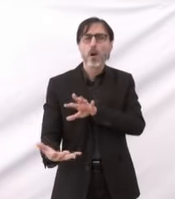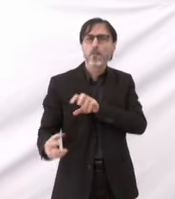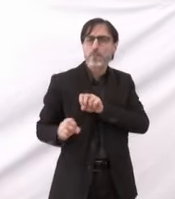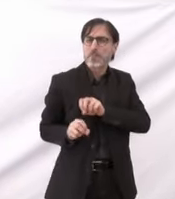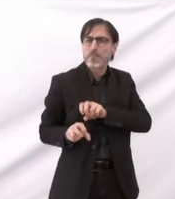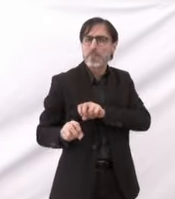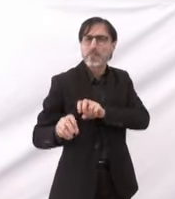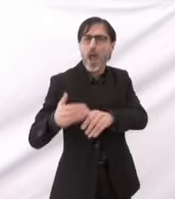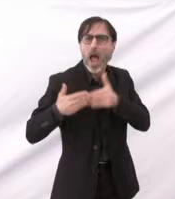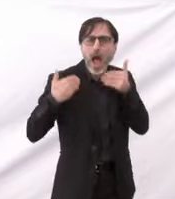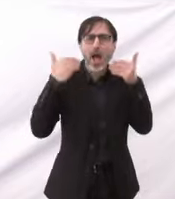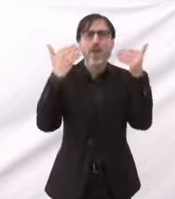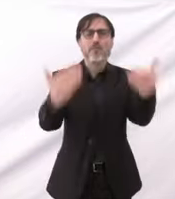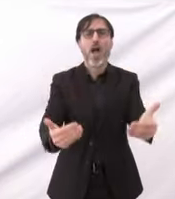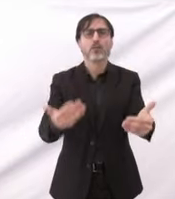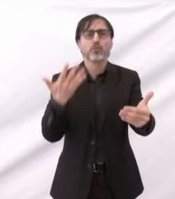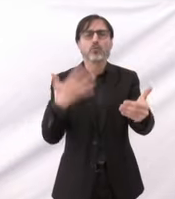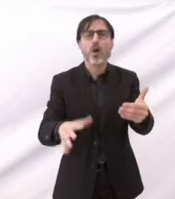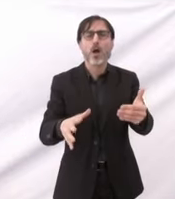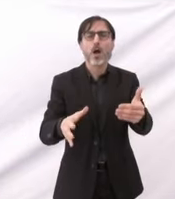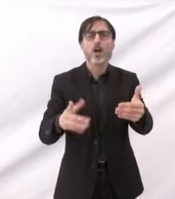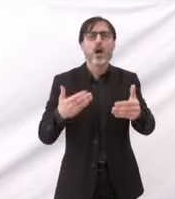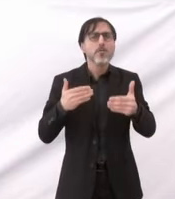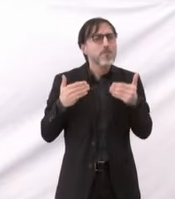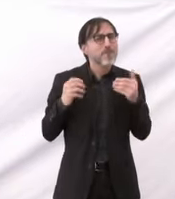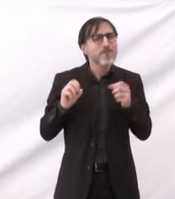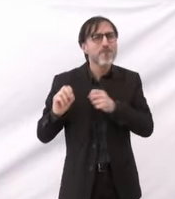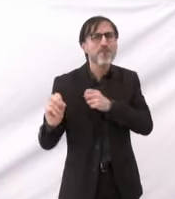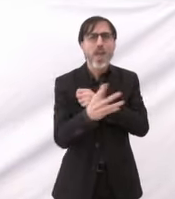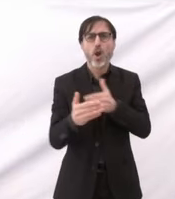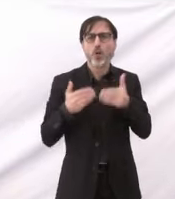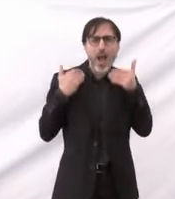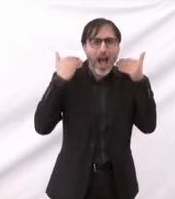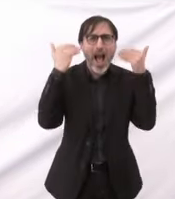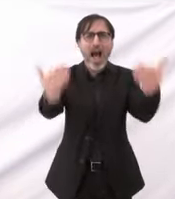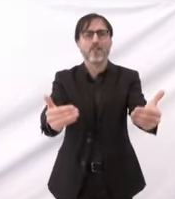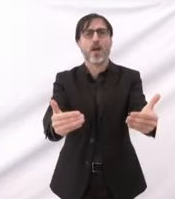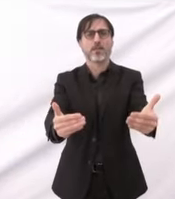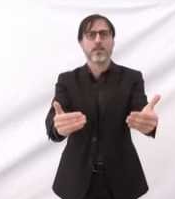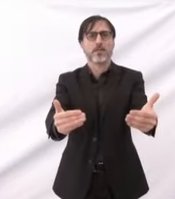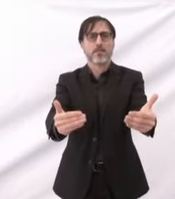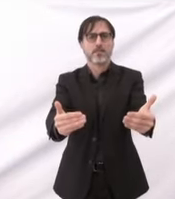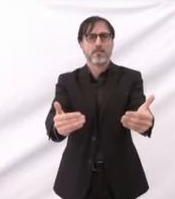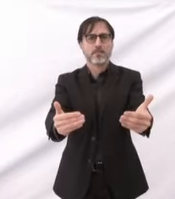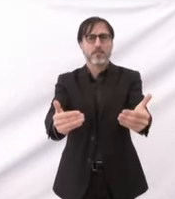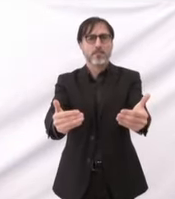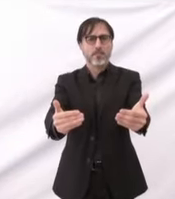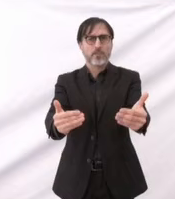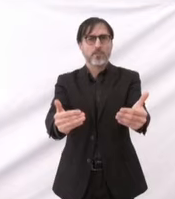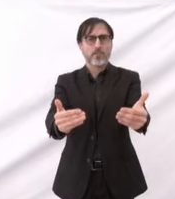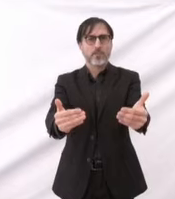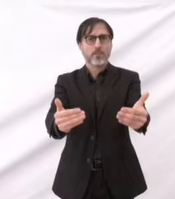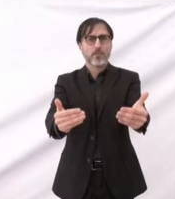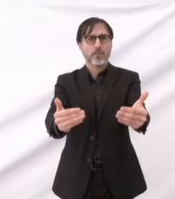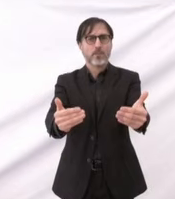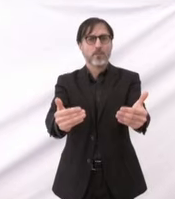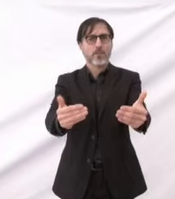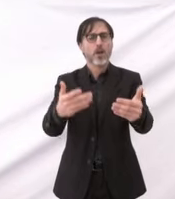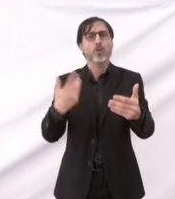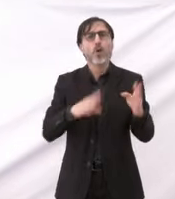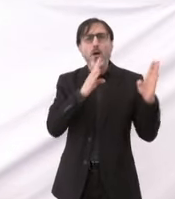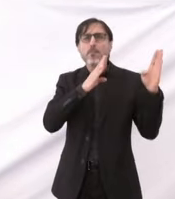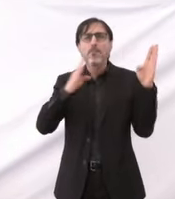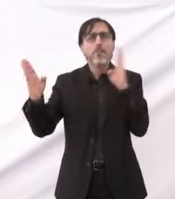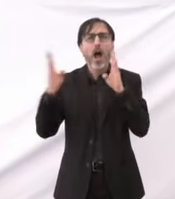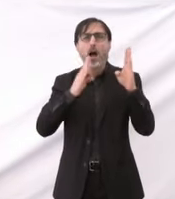corrono avanti, corrono molto velocemente avanti. Oggi affrontiamo